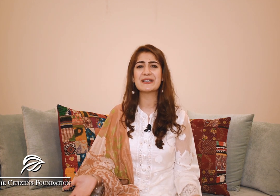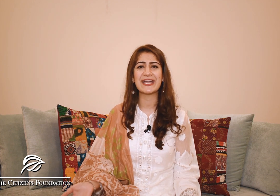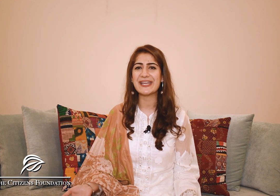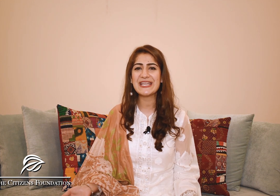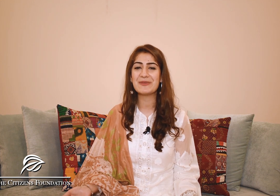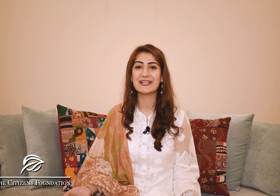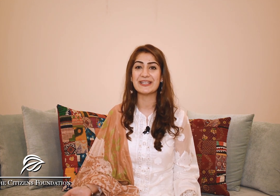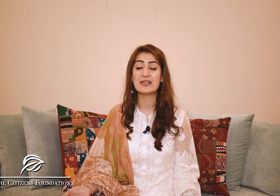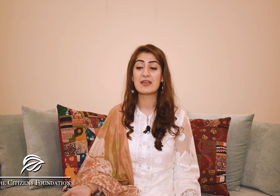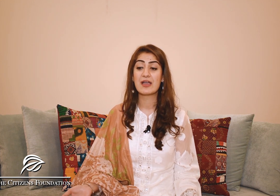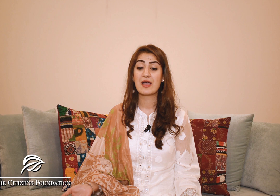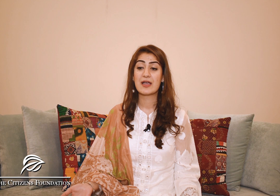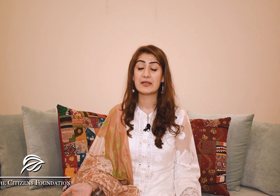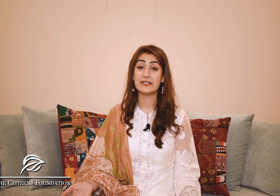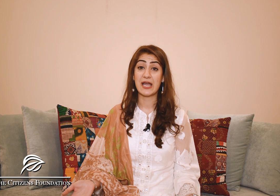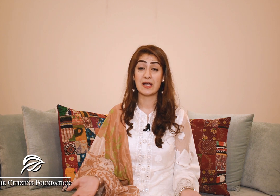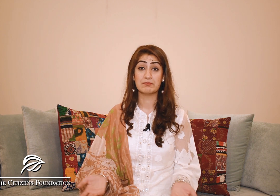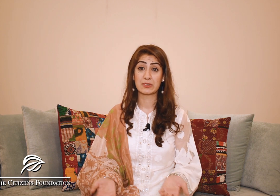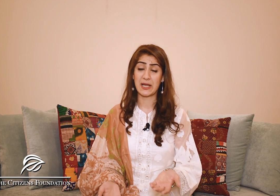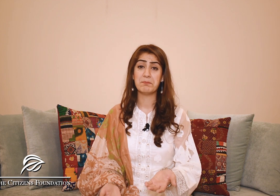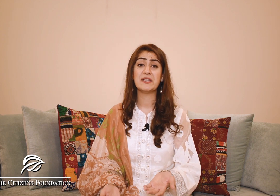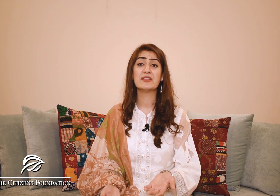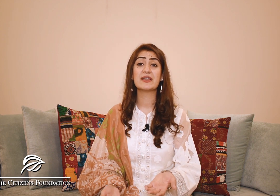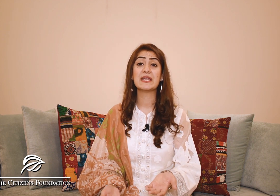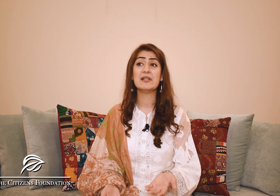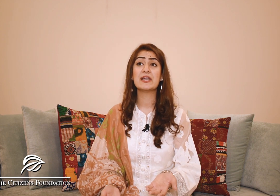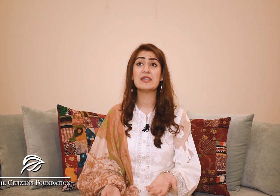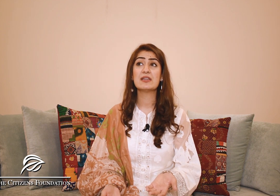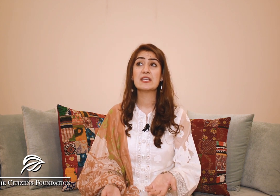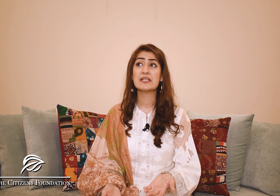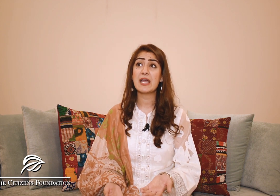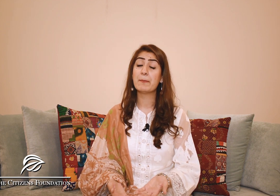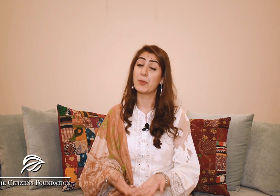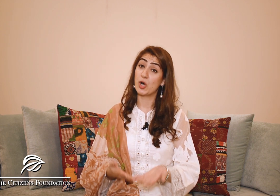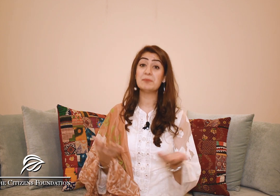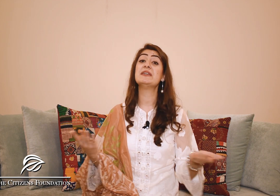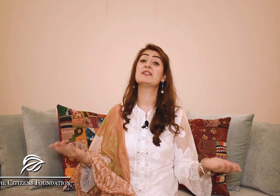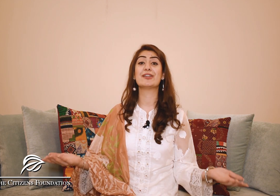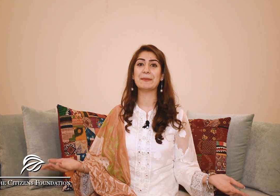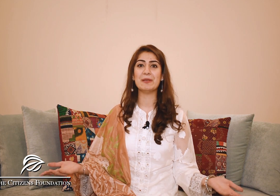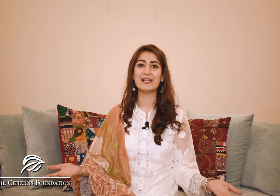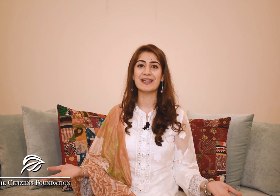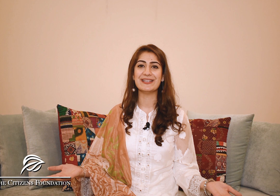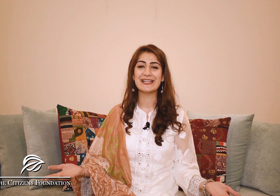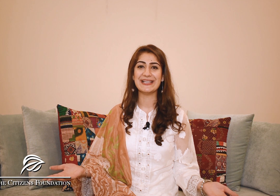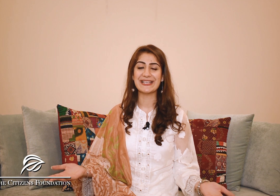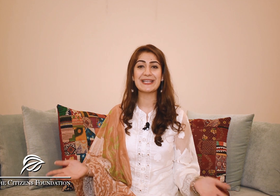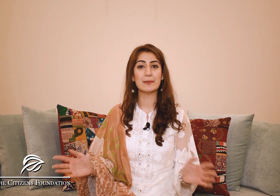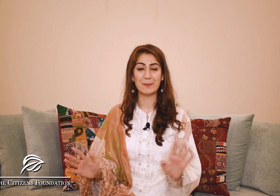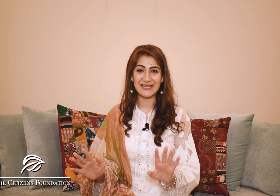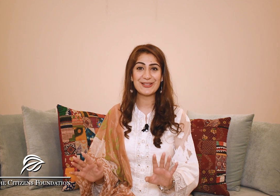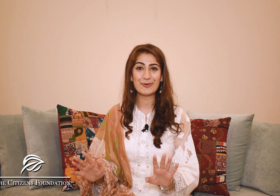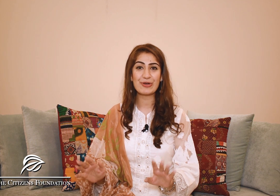कुछ किए बगैर ही मिल गई थी तो क्या अब कम मिनट की मिल गई बहुत मेहनत करके मिल गई